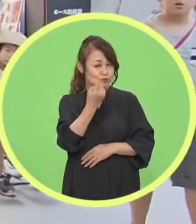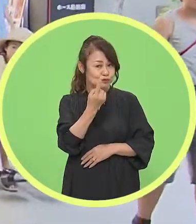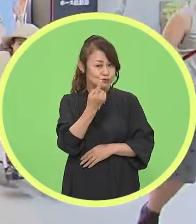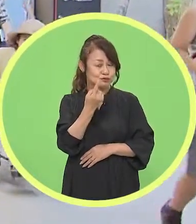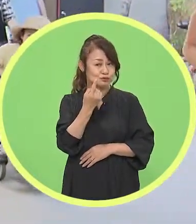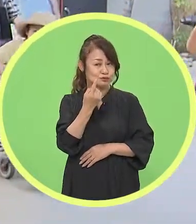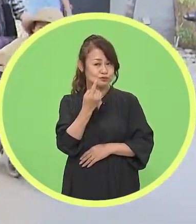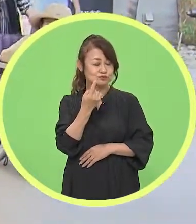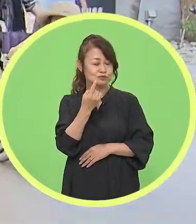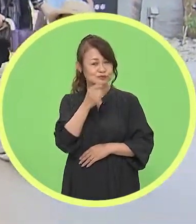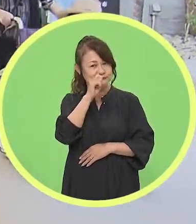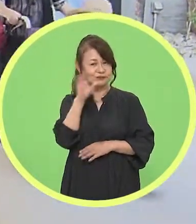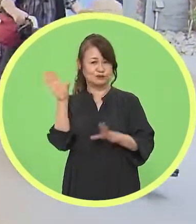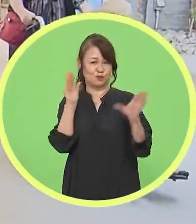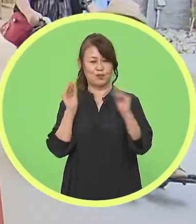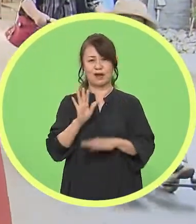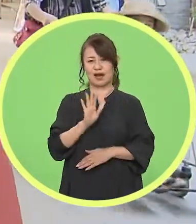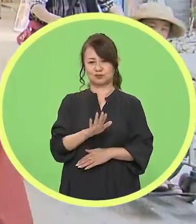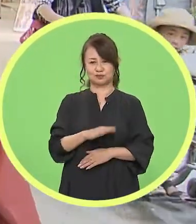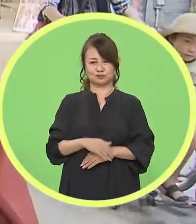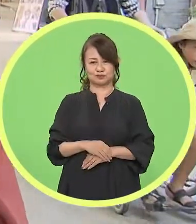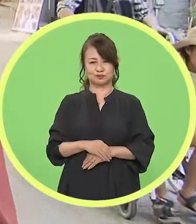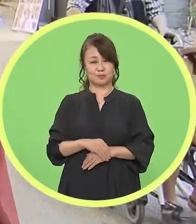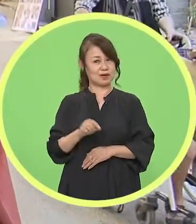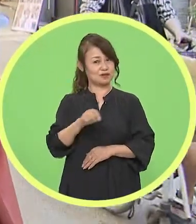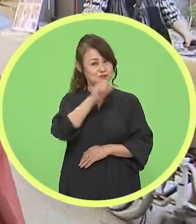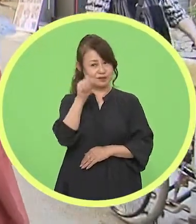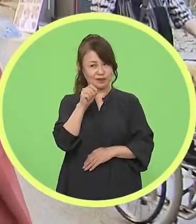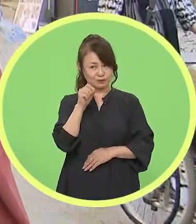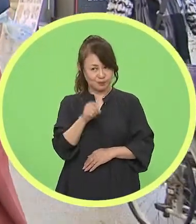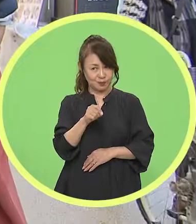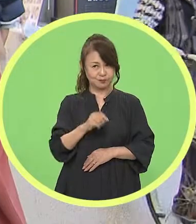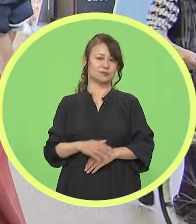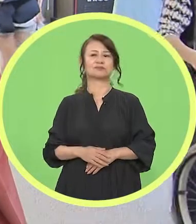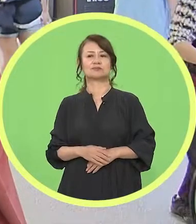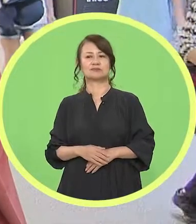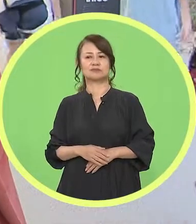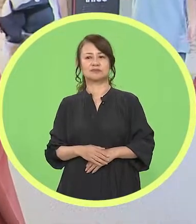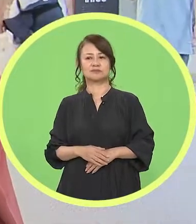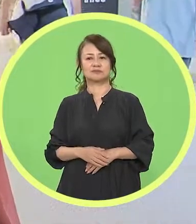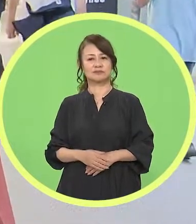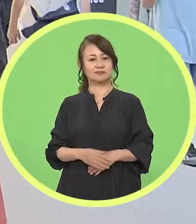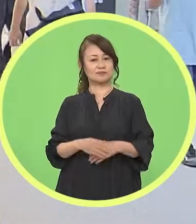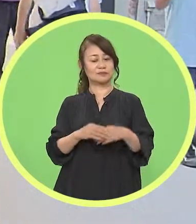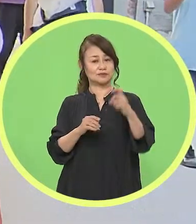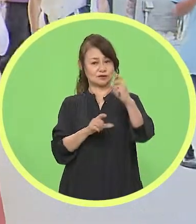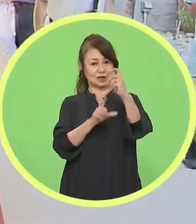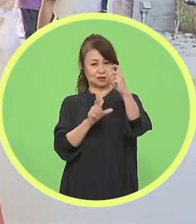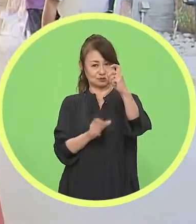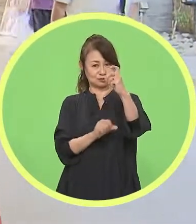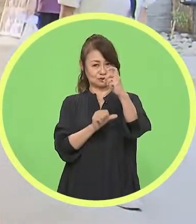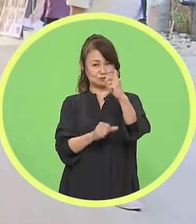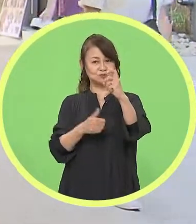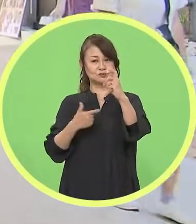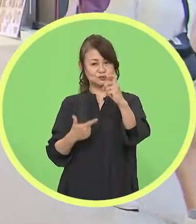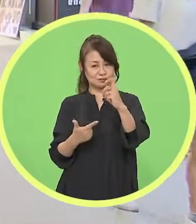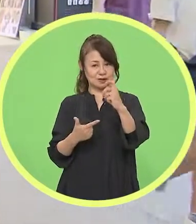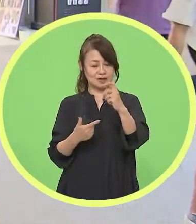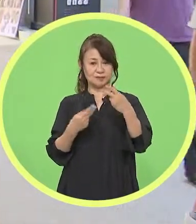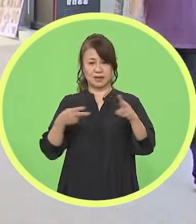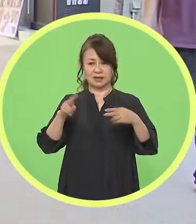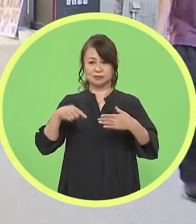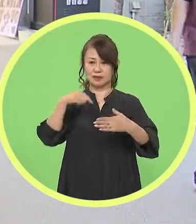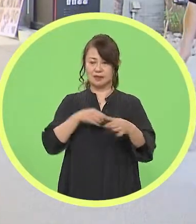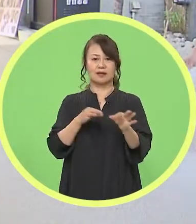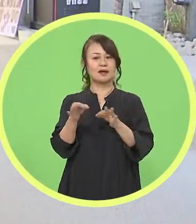素敵な情報があるんです。 あ、 それではここでクエスチョン。 あ、クエスチョン。 10月5日、6日に宮島